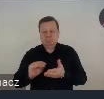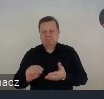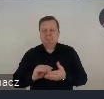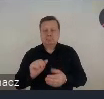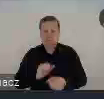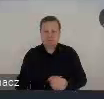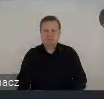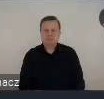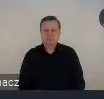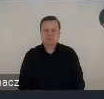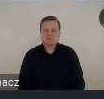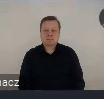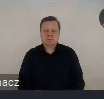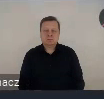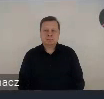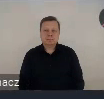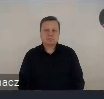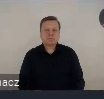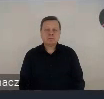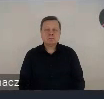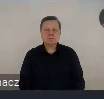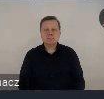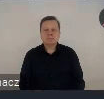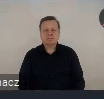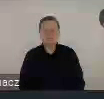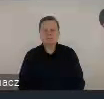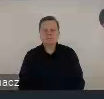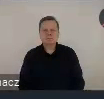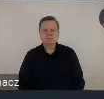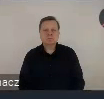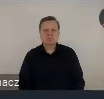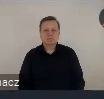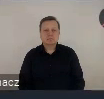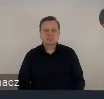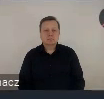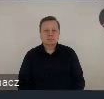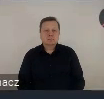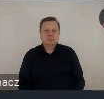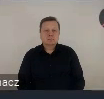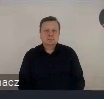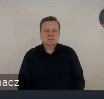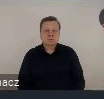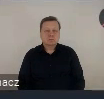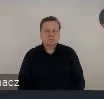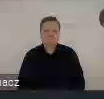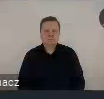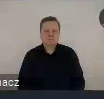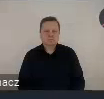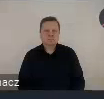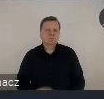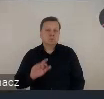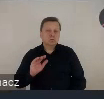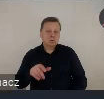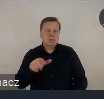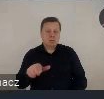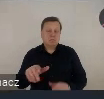jakie funkcje, mogą tą organizację reprezentować. Czyli w tym